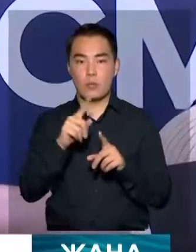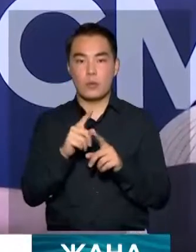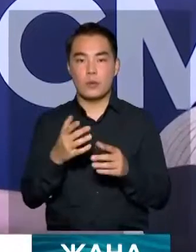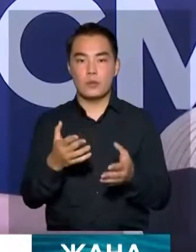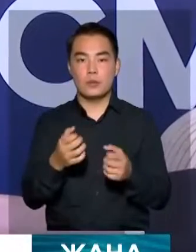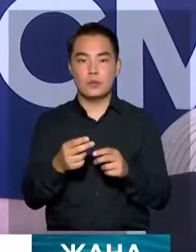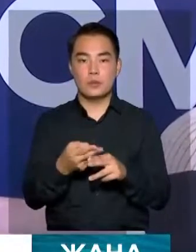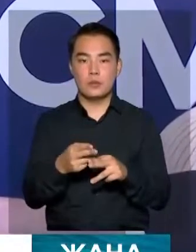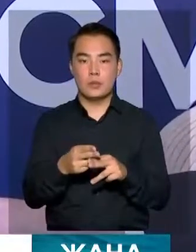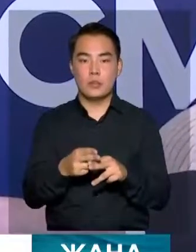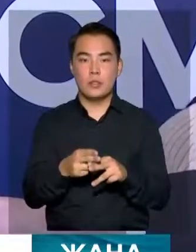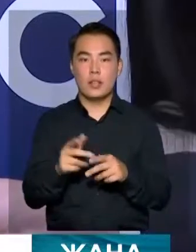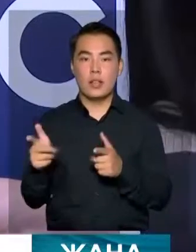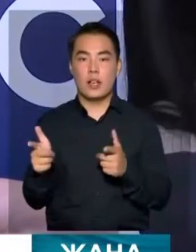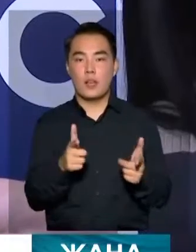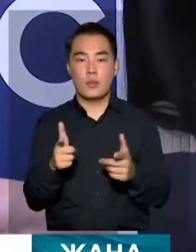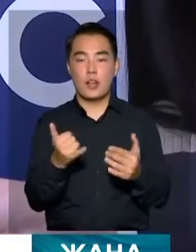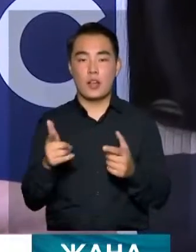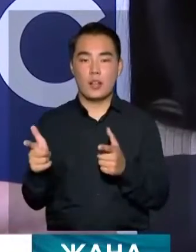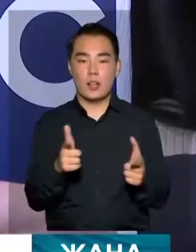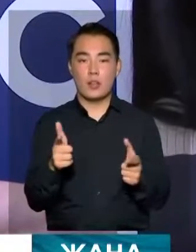болады. Қазір біз дайындық үстіндеміз. Медиа